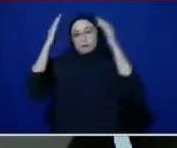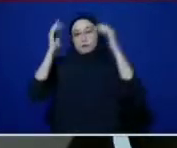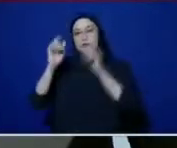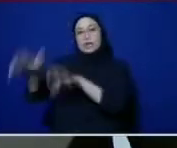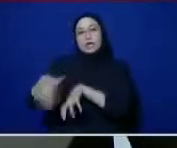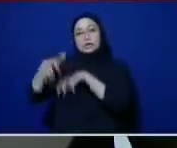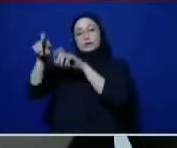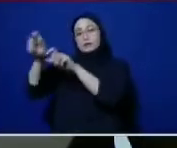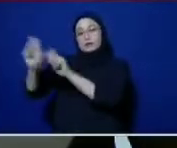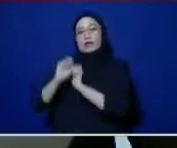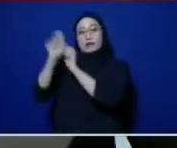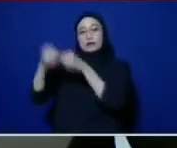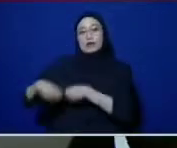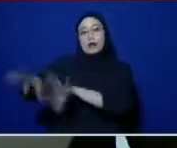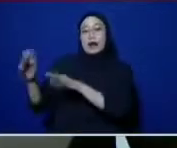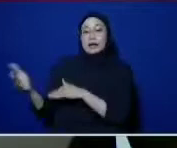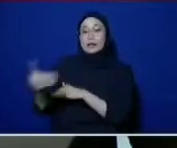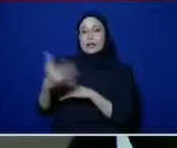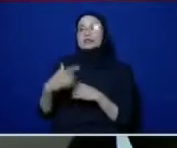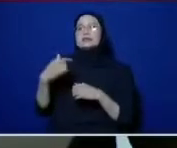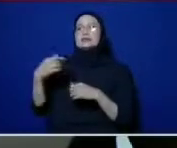melaut dan untuk melaksanakan